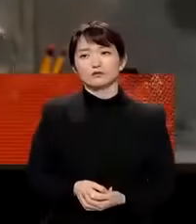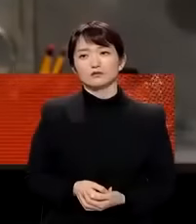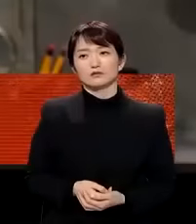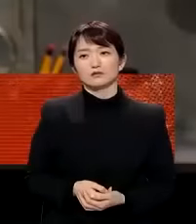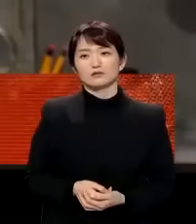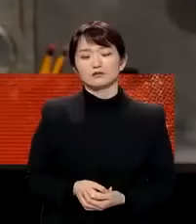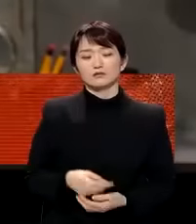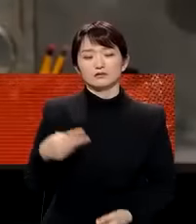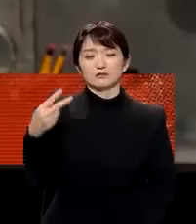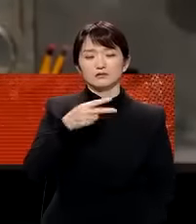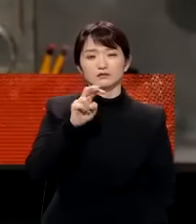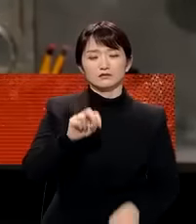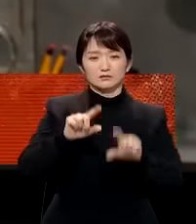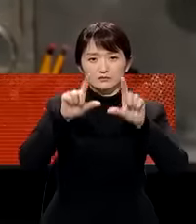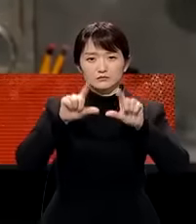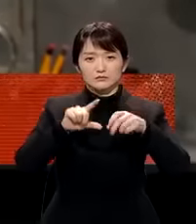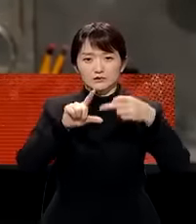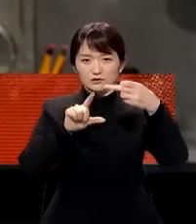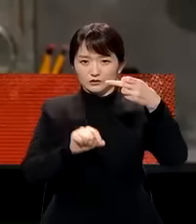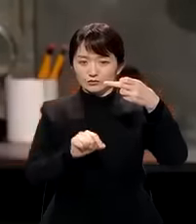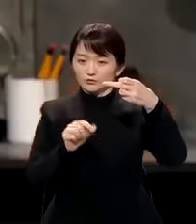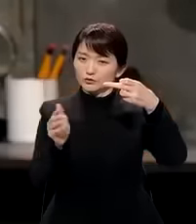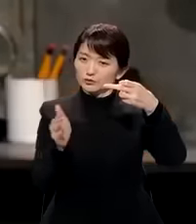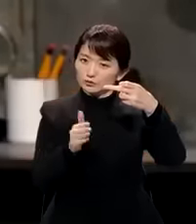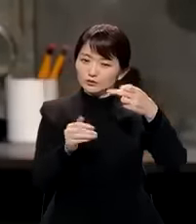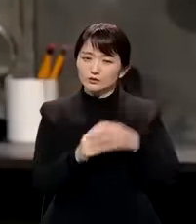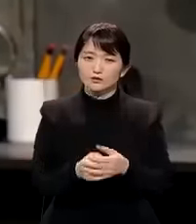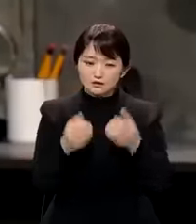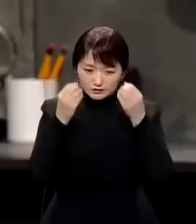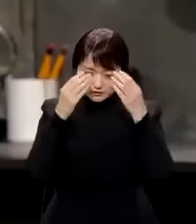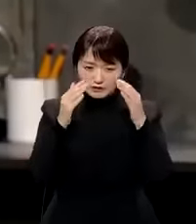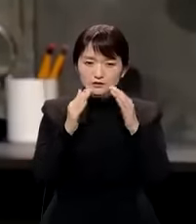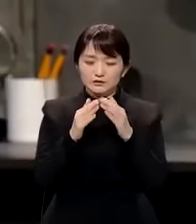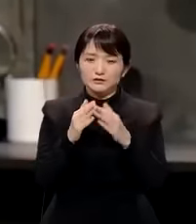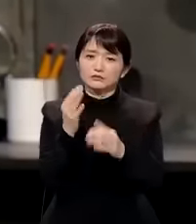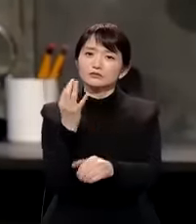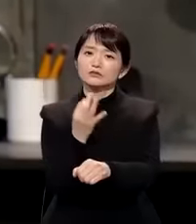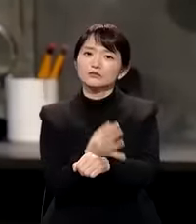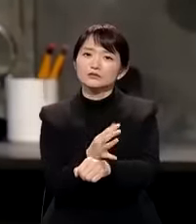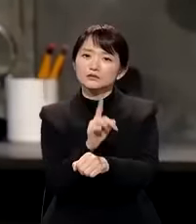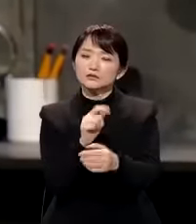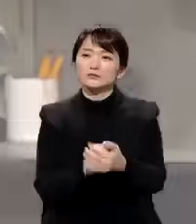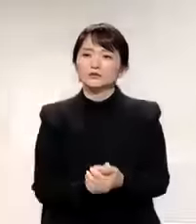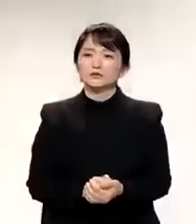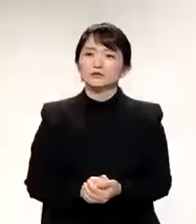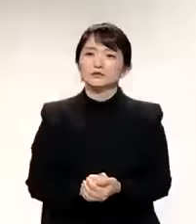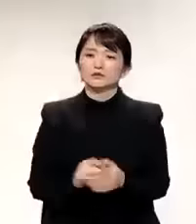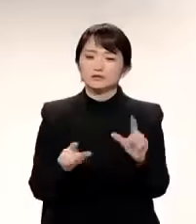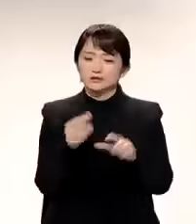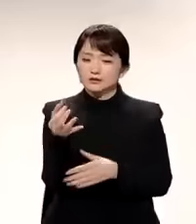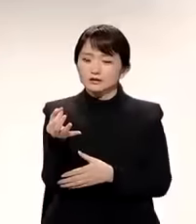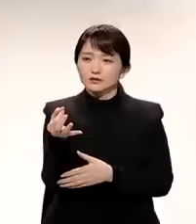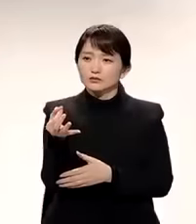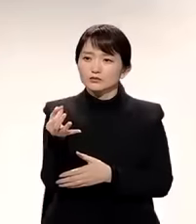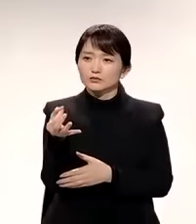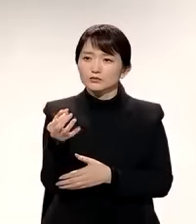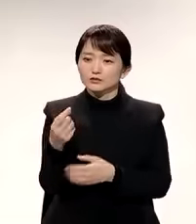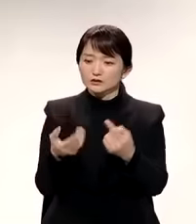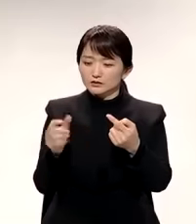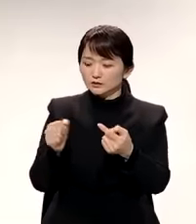2020년 11월 무렵인데 신혼집을 이제 마련한다는 이유로 생활비 명목으로 돈을 1억 정도를